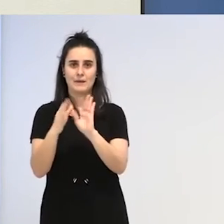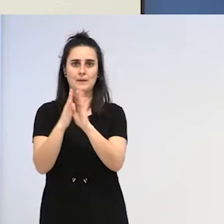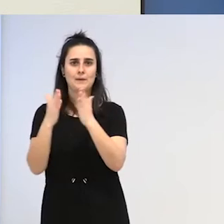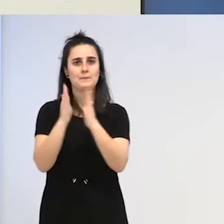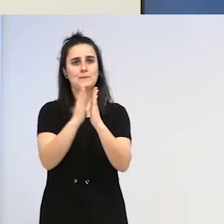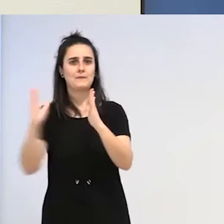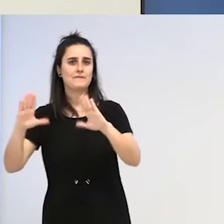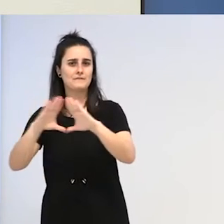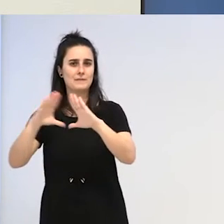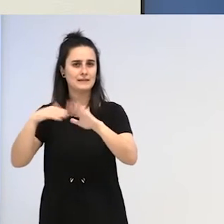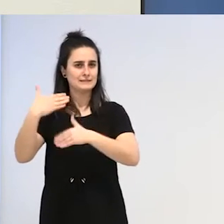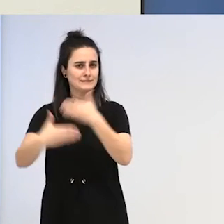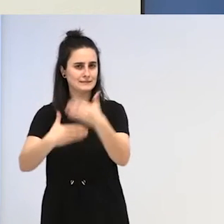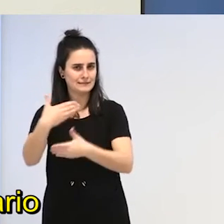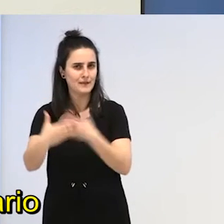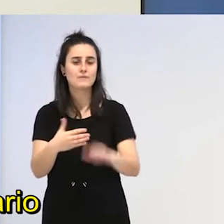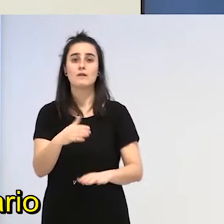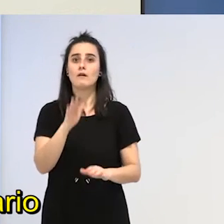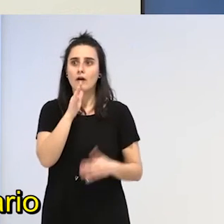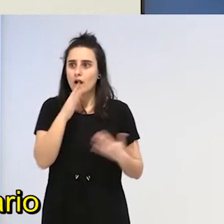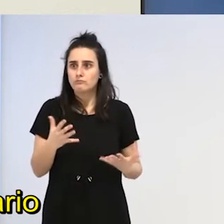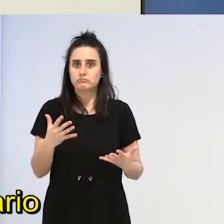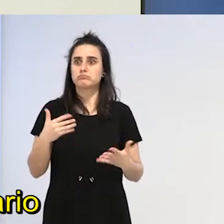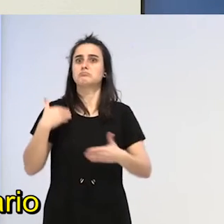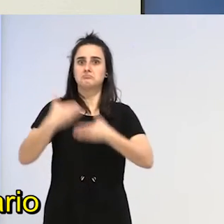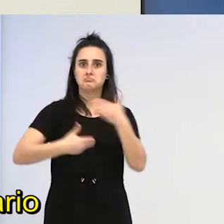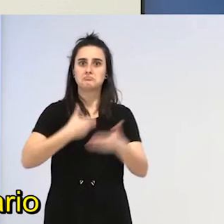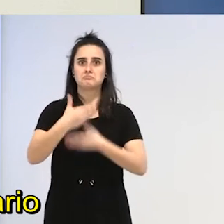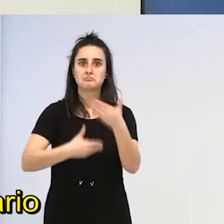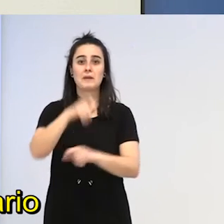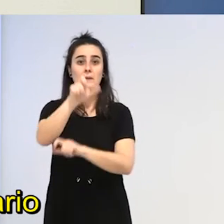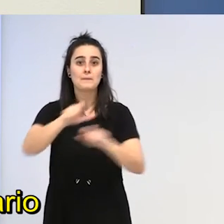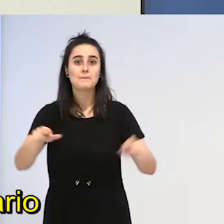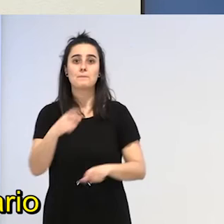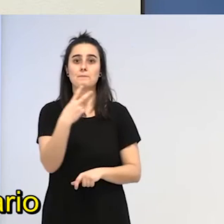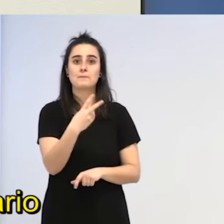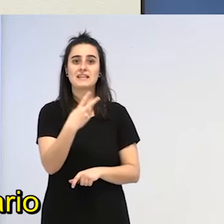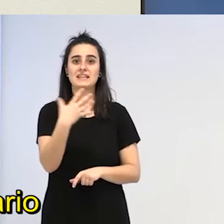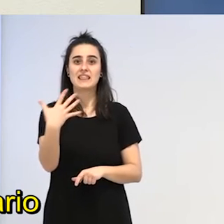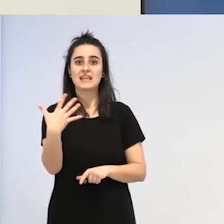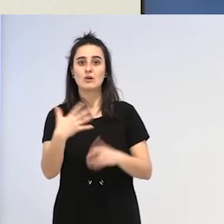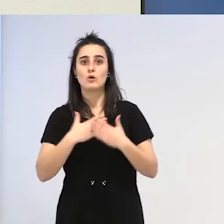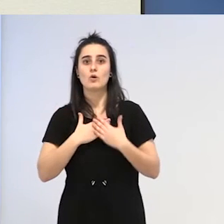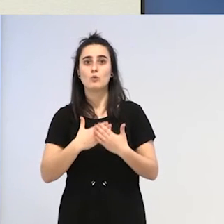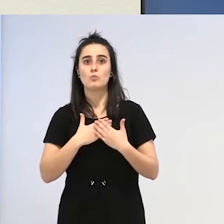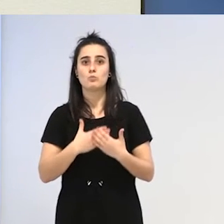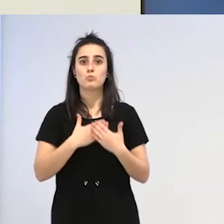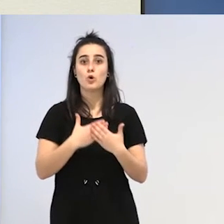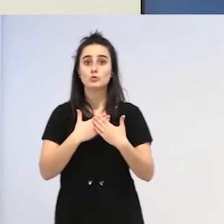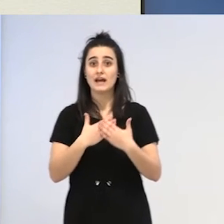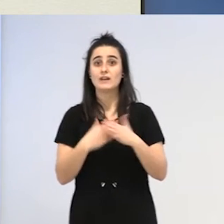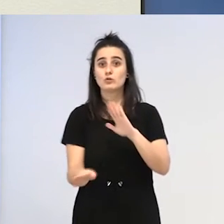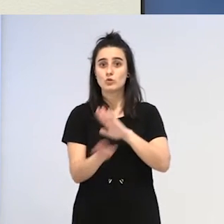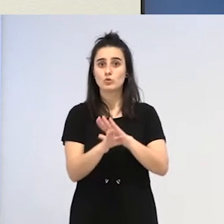eta segitzen du 25 bolondrez voluntario emakume arduratzen